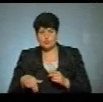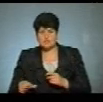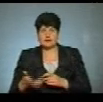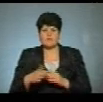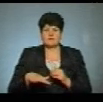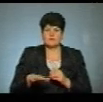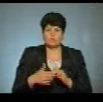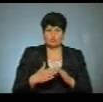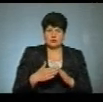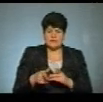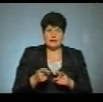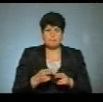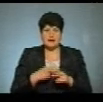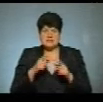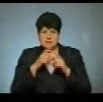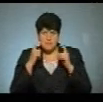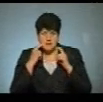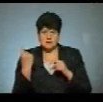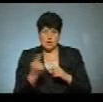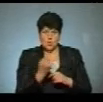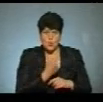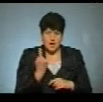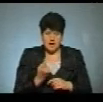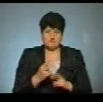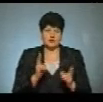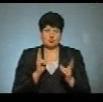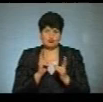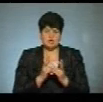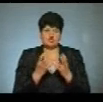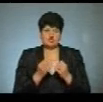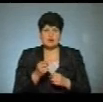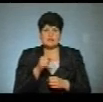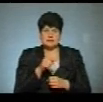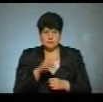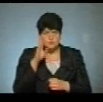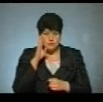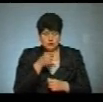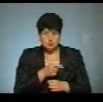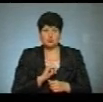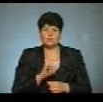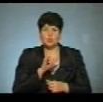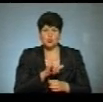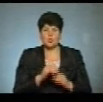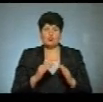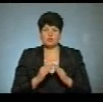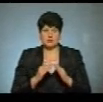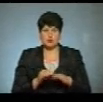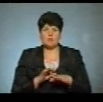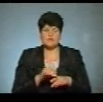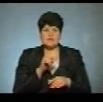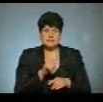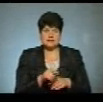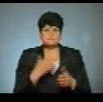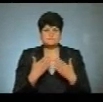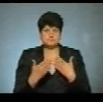двір будинку, без маски, гуляє. Поліцейські зустрілися ще раз з тим чоловіком у нього в будинку, провели з ним